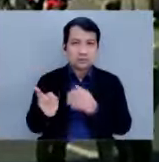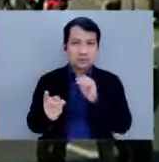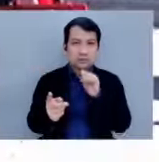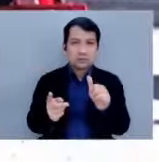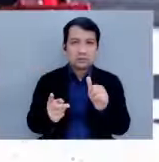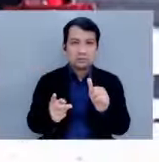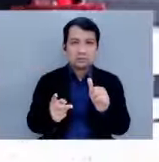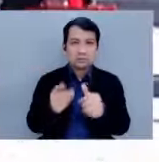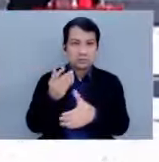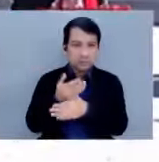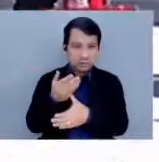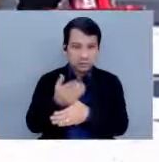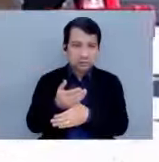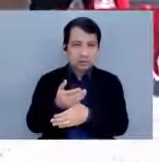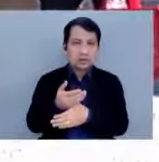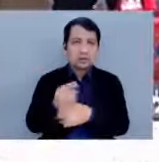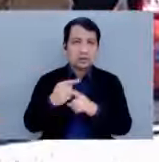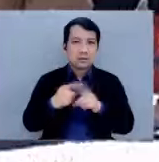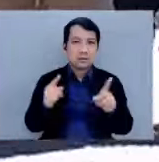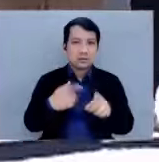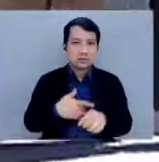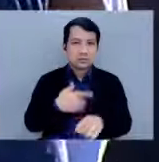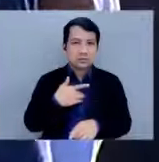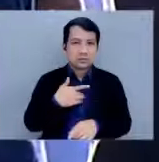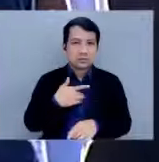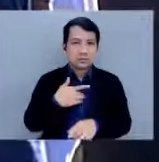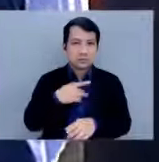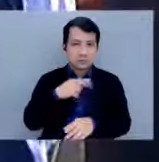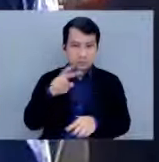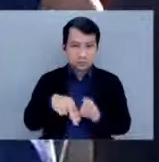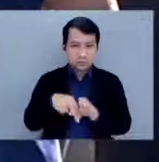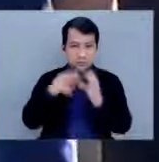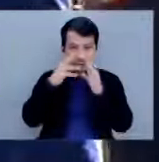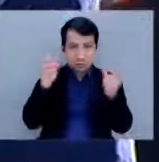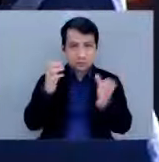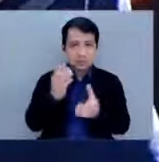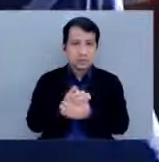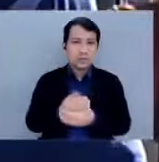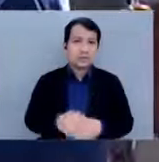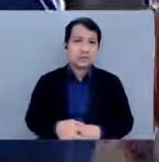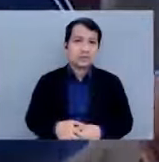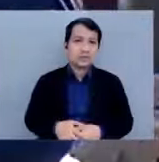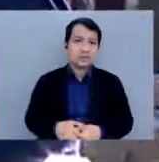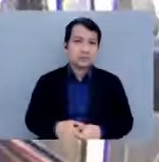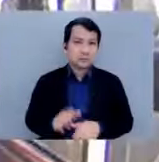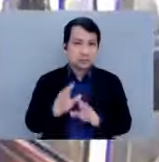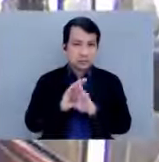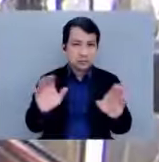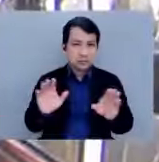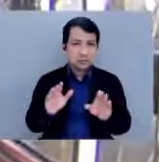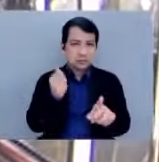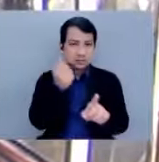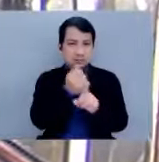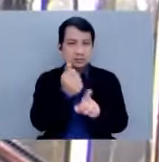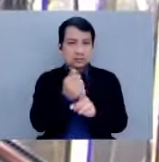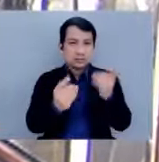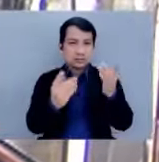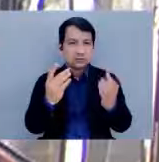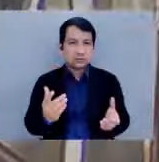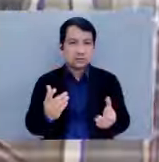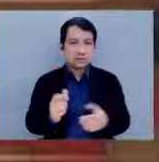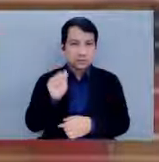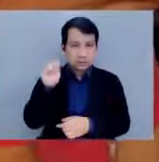nakaperwisyo. Pero ramdam yan ng ilang pasaherong na bad trip sa tigil pasada. Bagamat hindi nila ito sinisisi sa mga tsuper, kundi sa